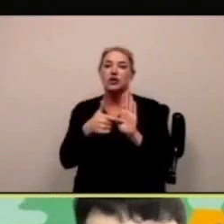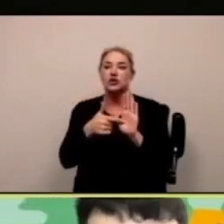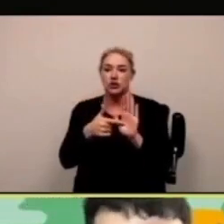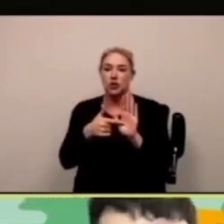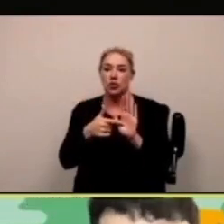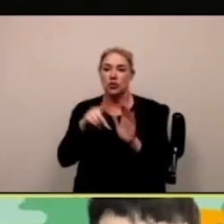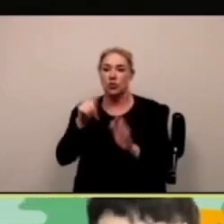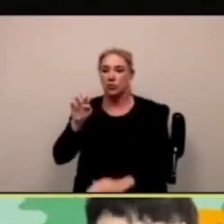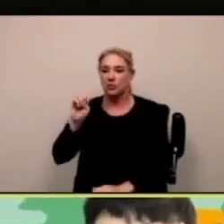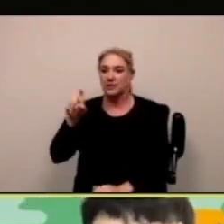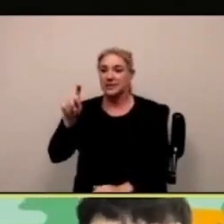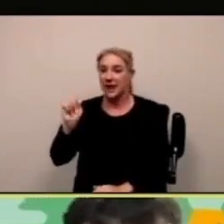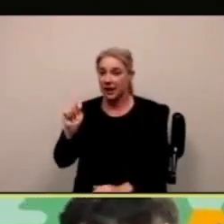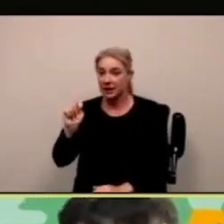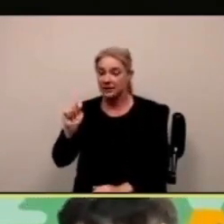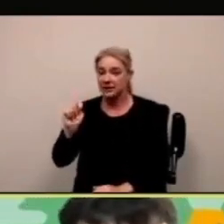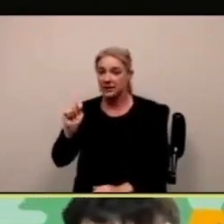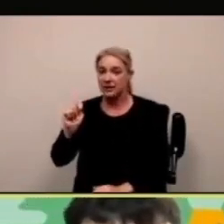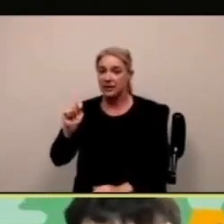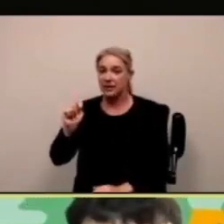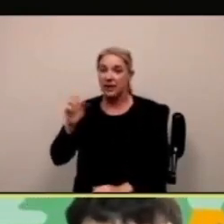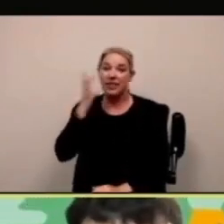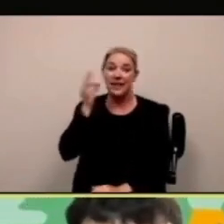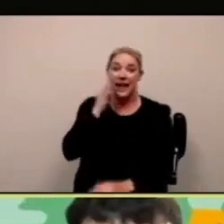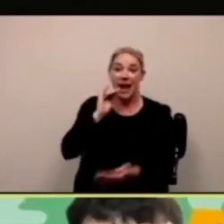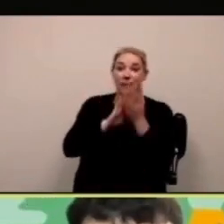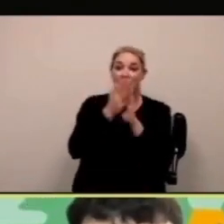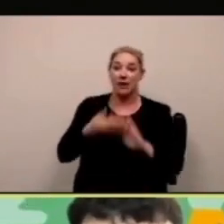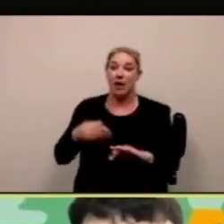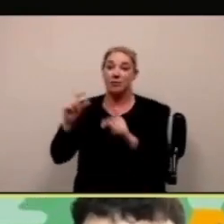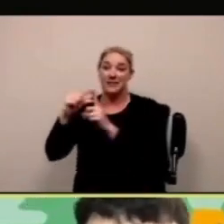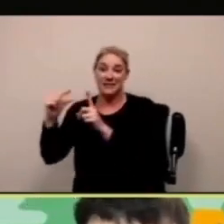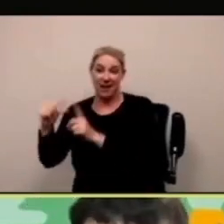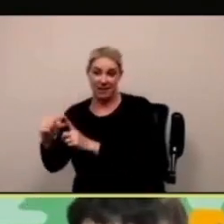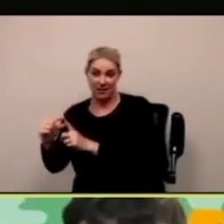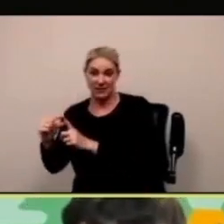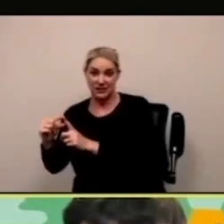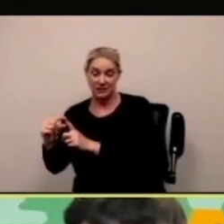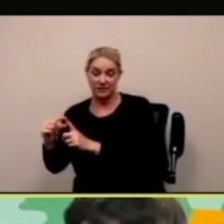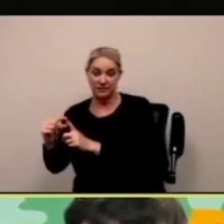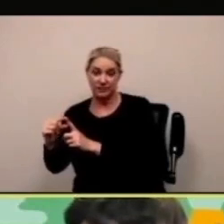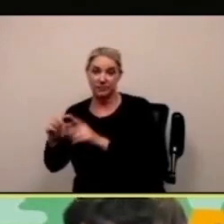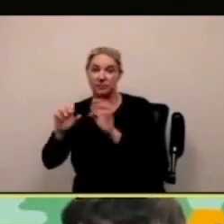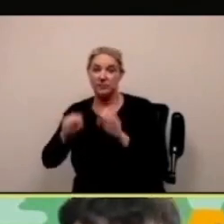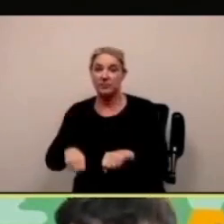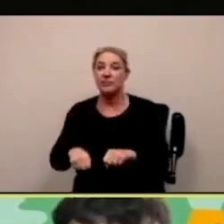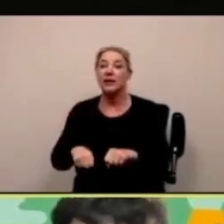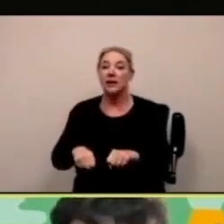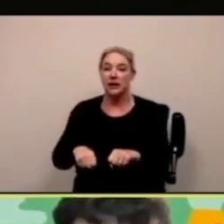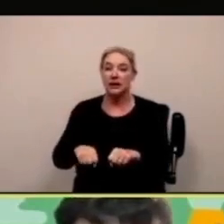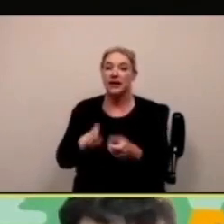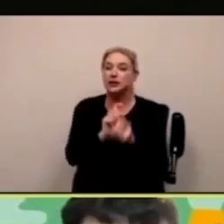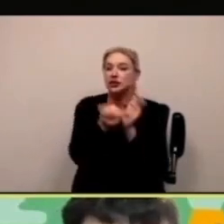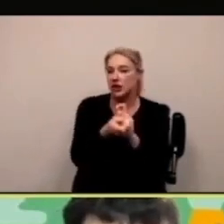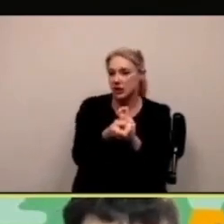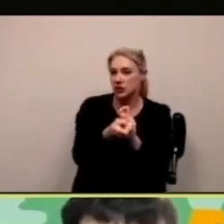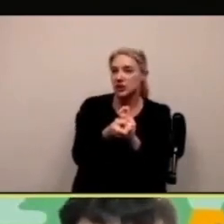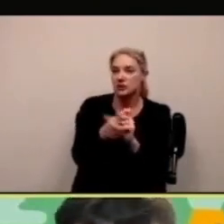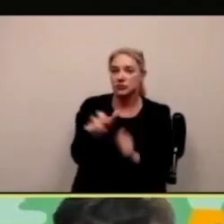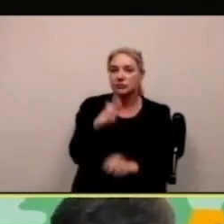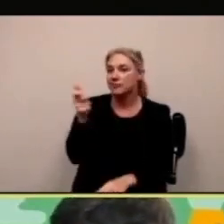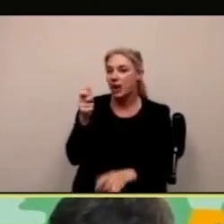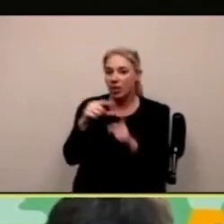新規にプロジェクトを開始して猫ちゃんをここに後出しますけどここであと文字を出せますそしたらと